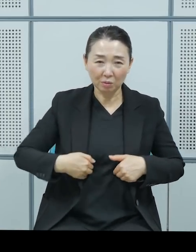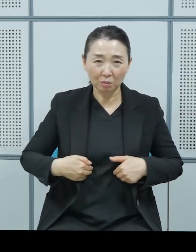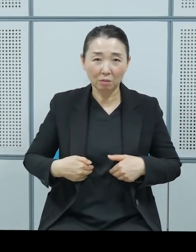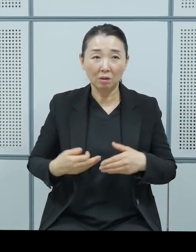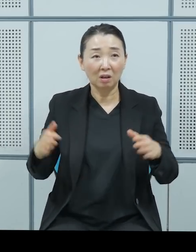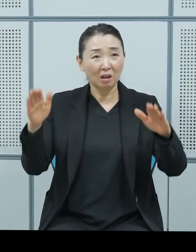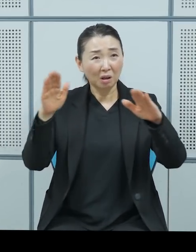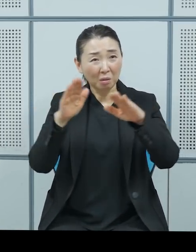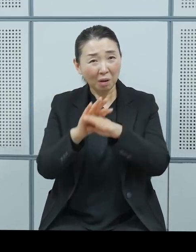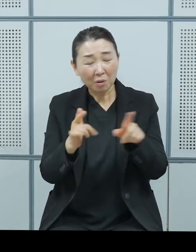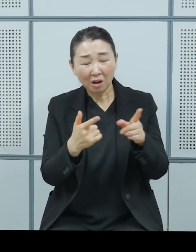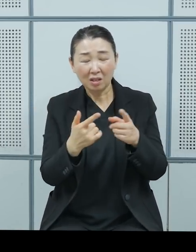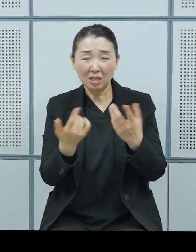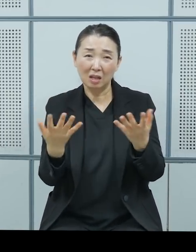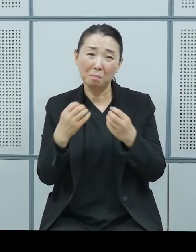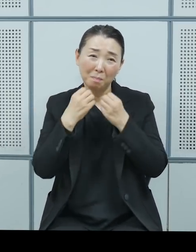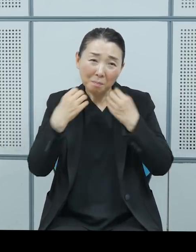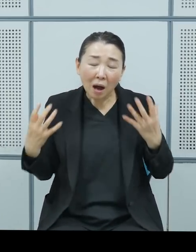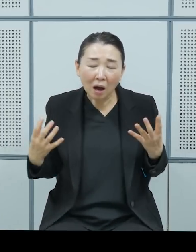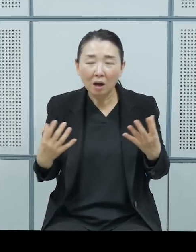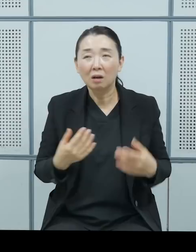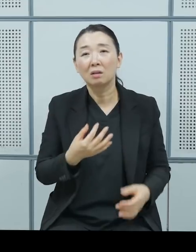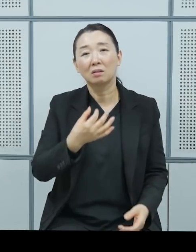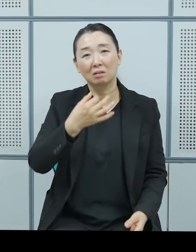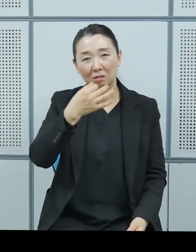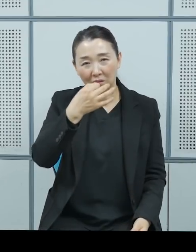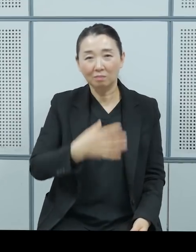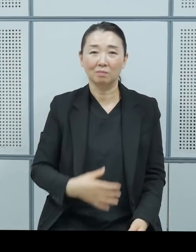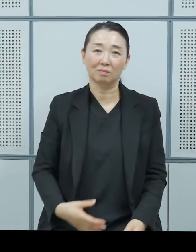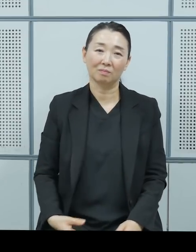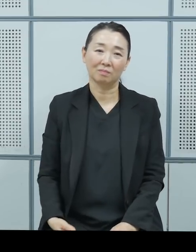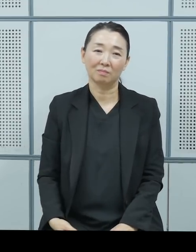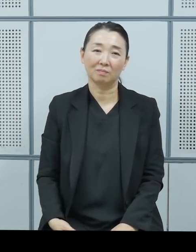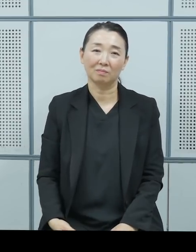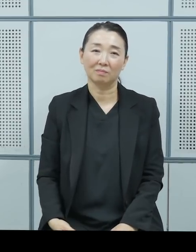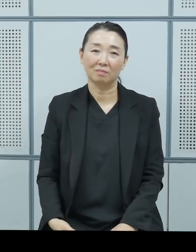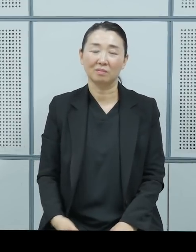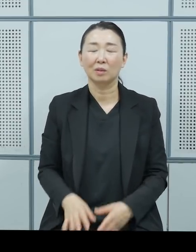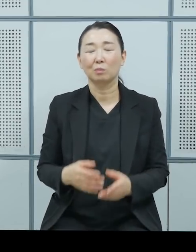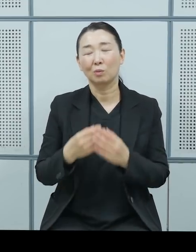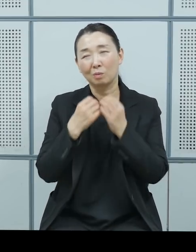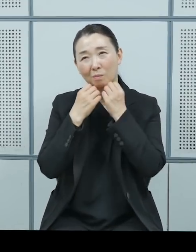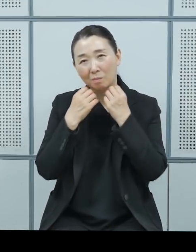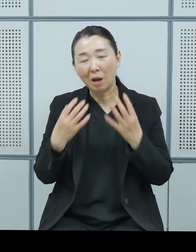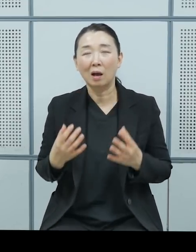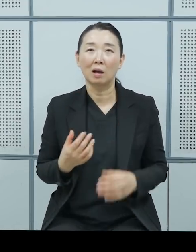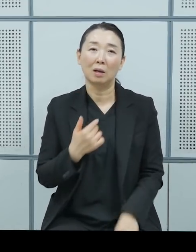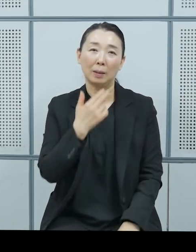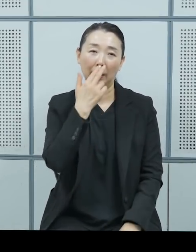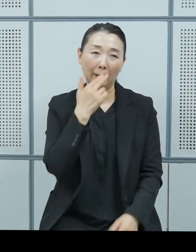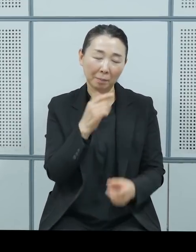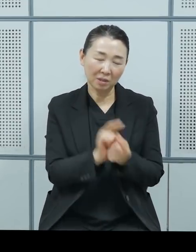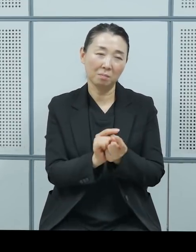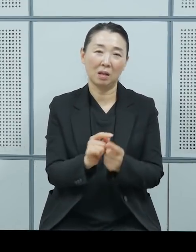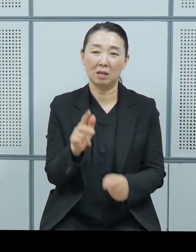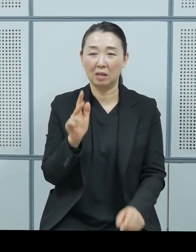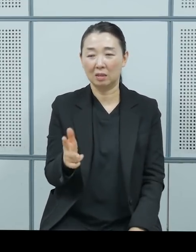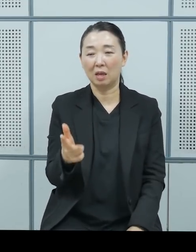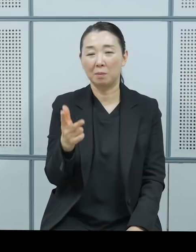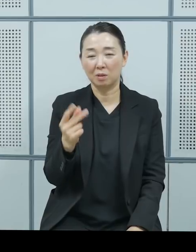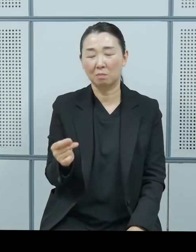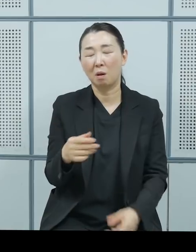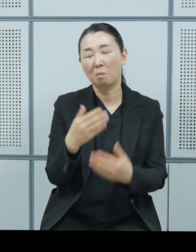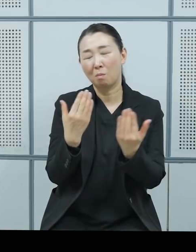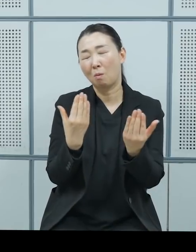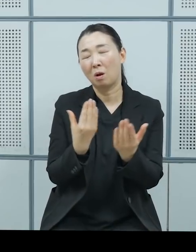다 겹치면요. 네. 너무너무 힘들어요. 그래서 어느 날은 이게 다 겹쳤어요. 감기 걸리고 대소변하고